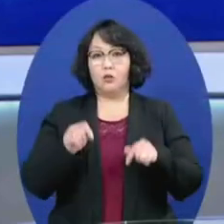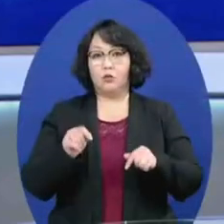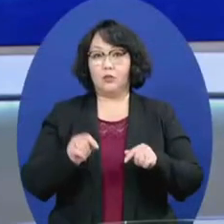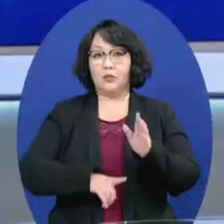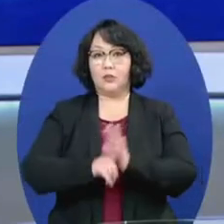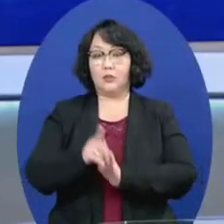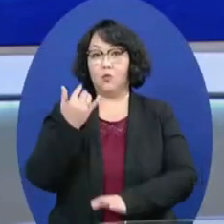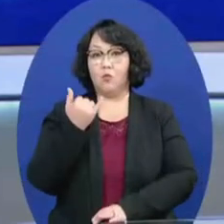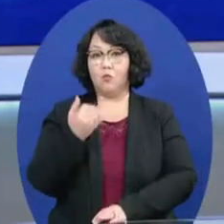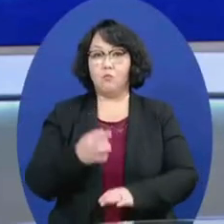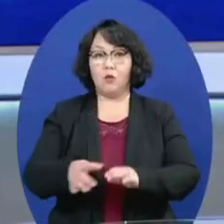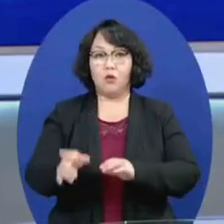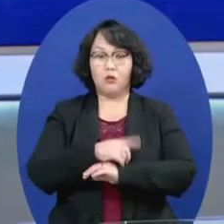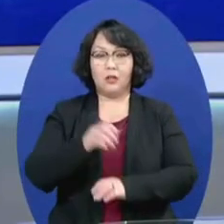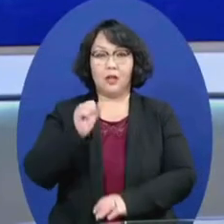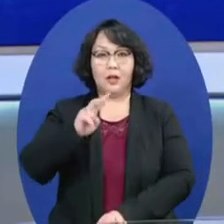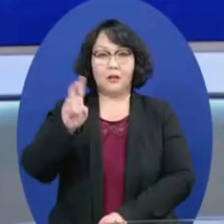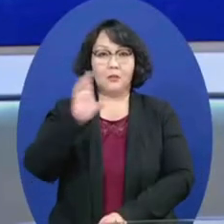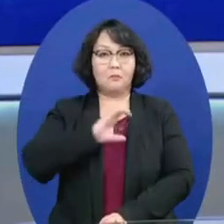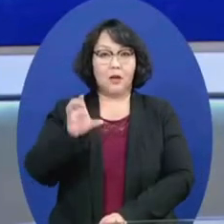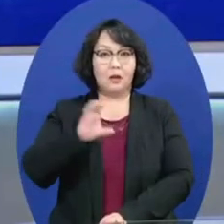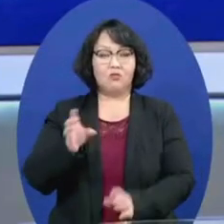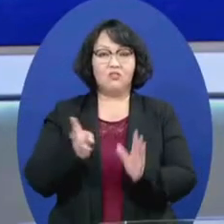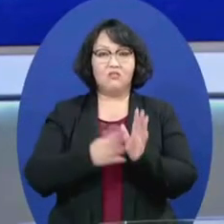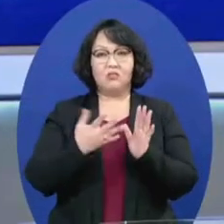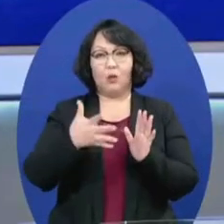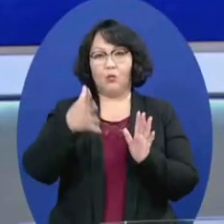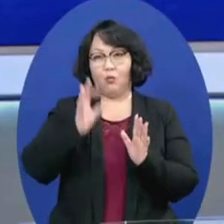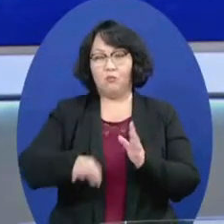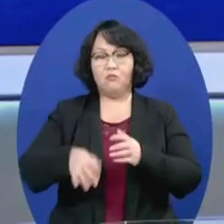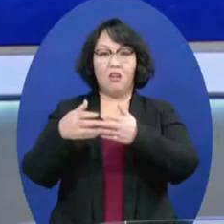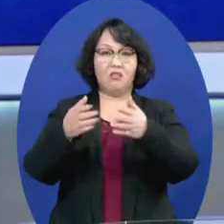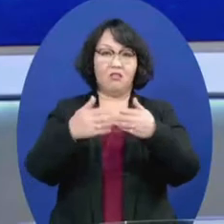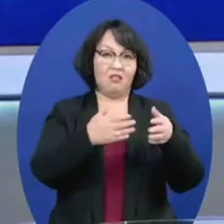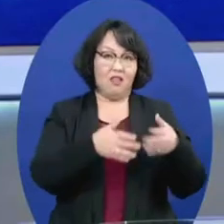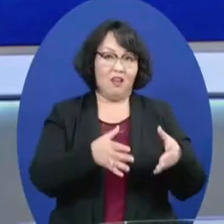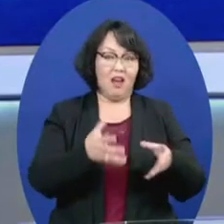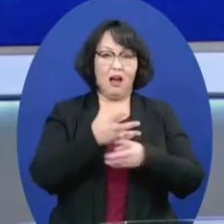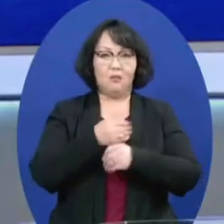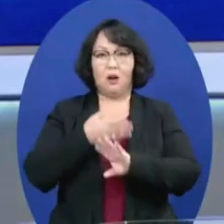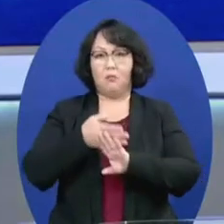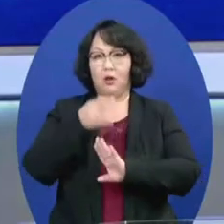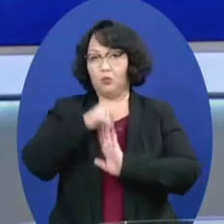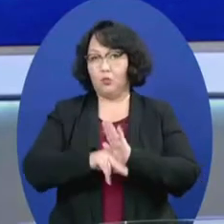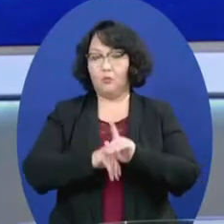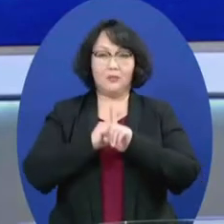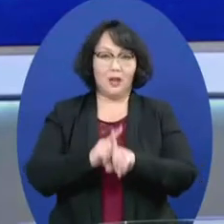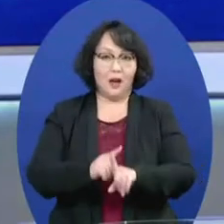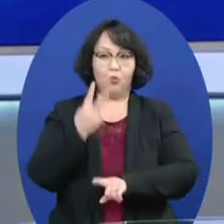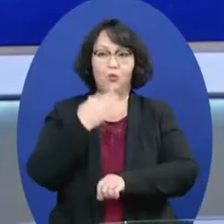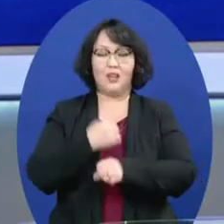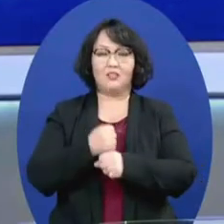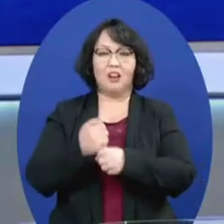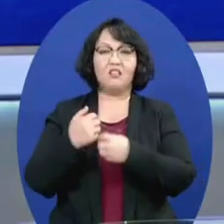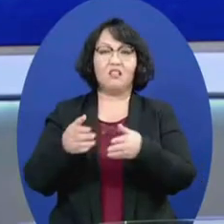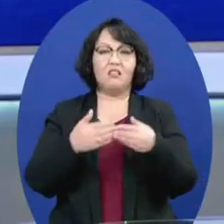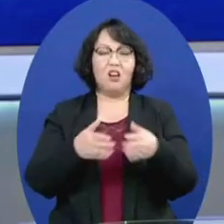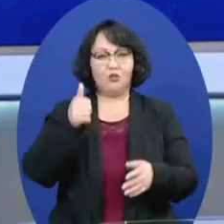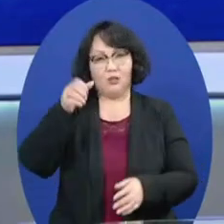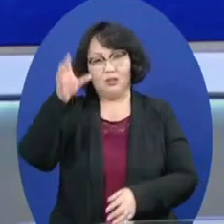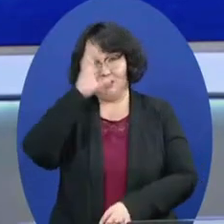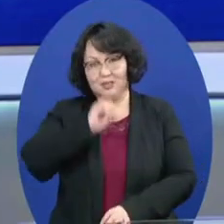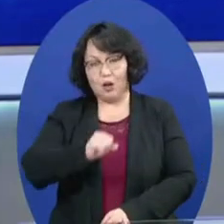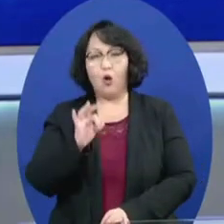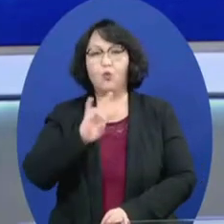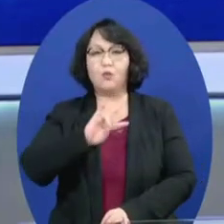Тэгэхээр өнөөдрөөс эхлээд нийслэл Улаанбаатар хотын аж ахуйн нэгж байгууллагын 95-аас дээш хувь нь халдвар хамгааллын дэглэмээ мөрдөж үүд хаалга нээлээ. Энэ өдөр ерөнхий